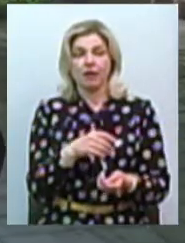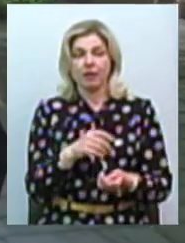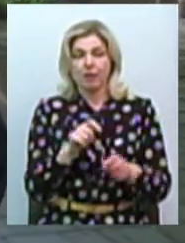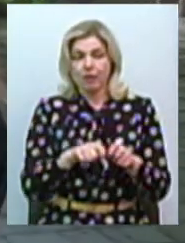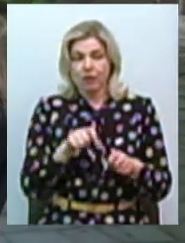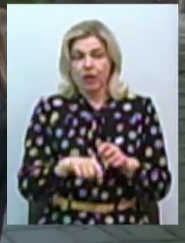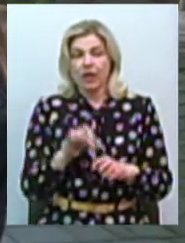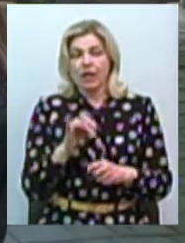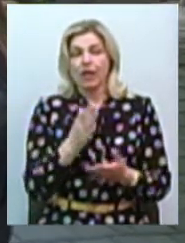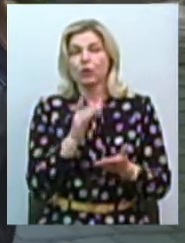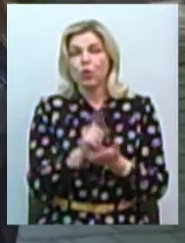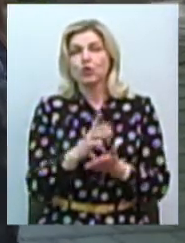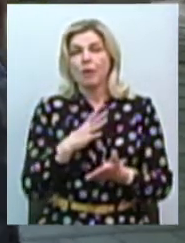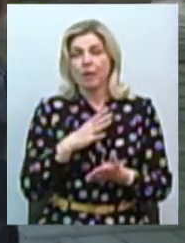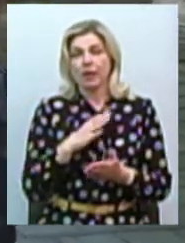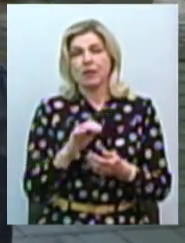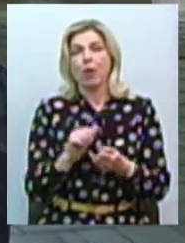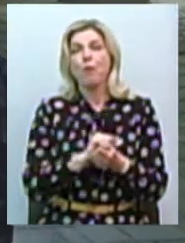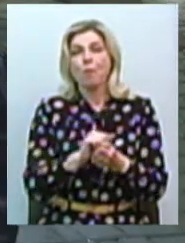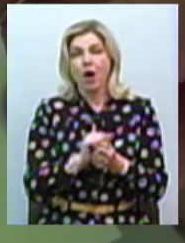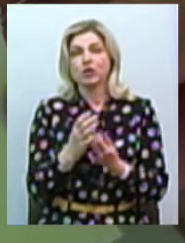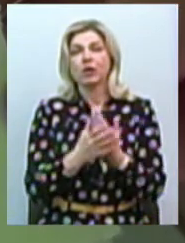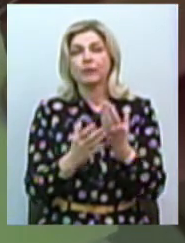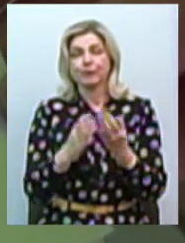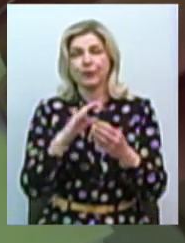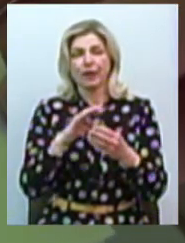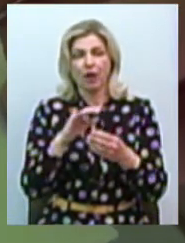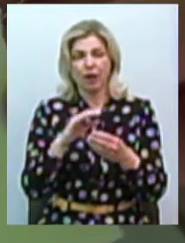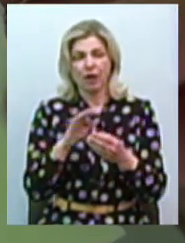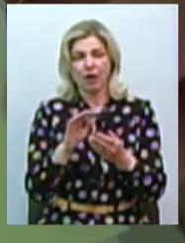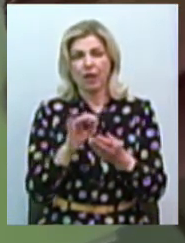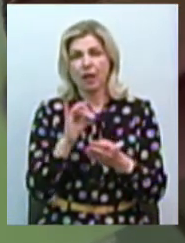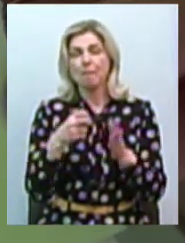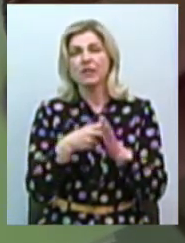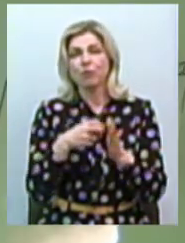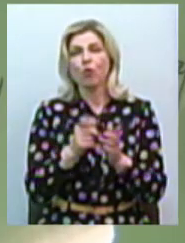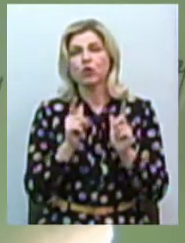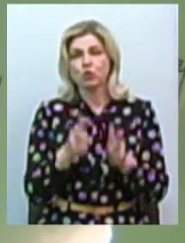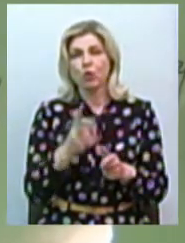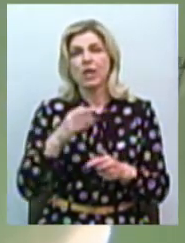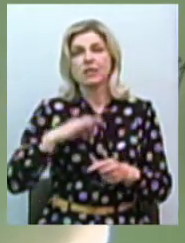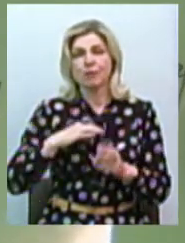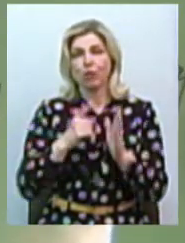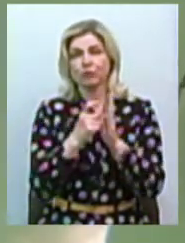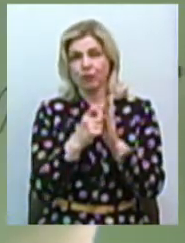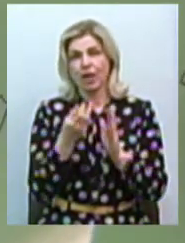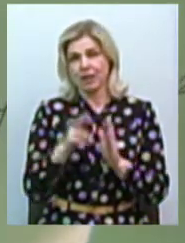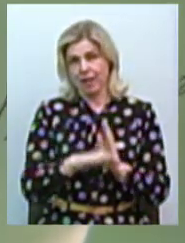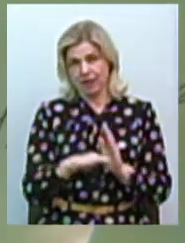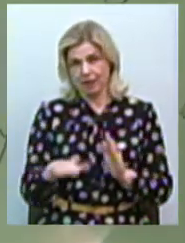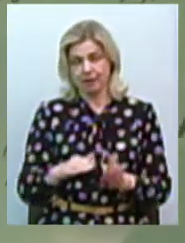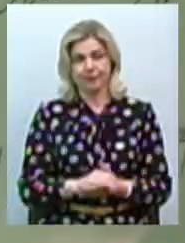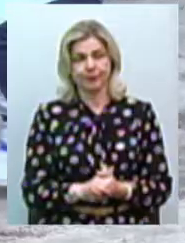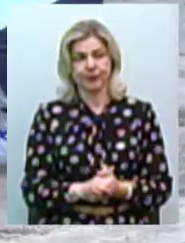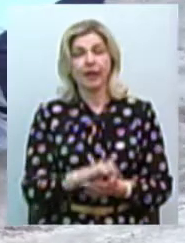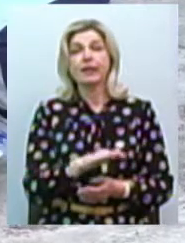З собою мають бути паперові рушники, дитяче мило та письмова згода батьків на використання антисептичних засобів для дитини.